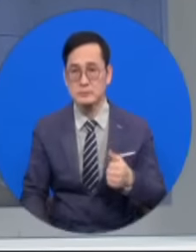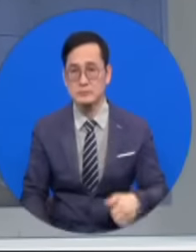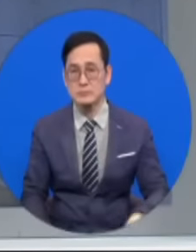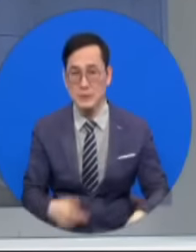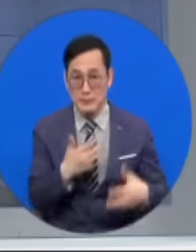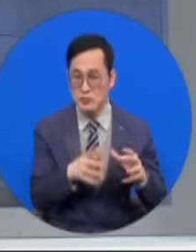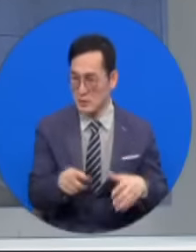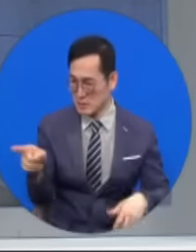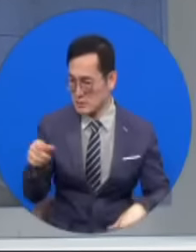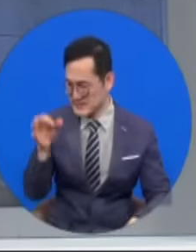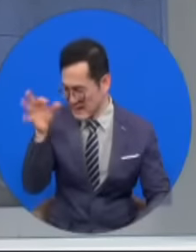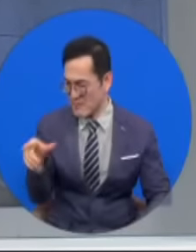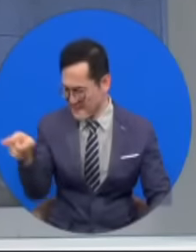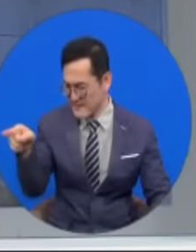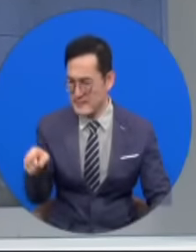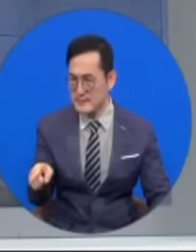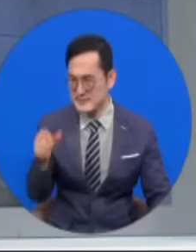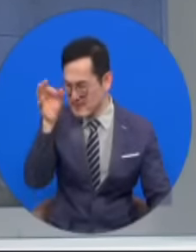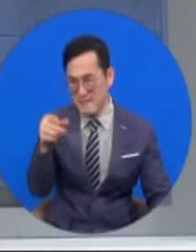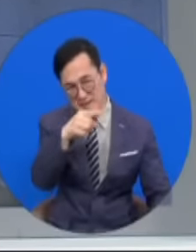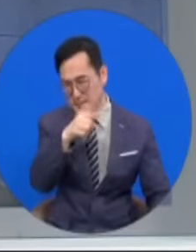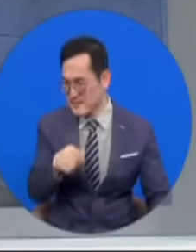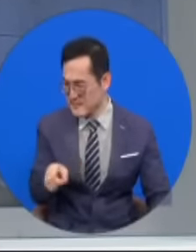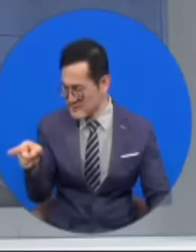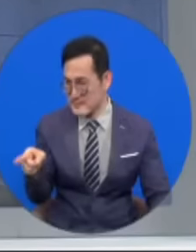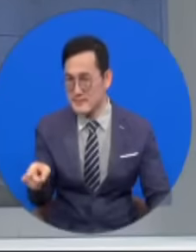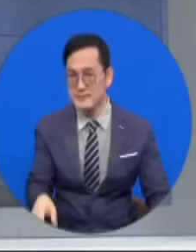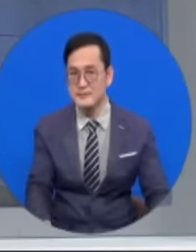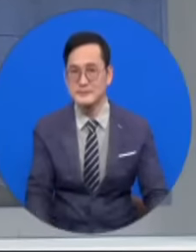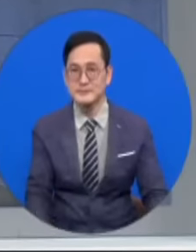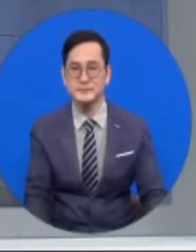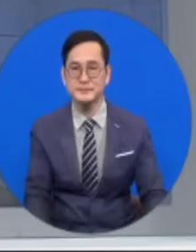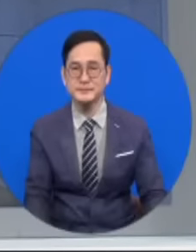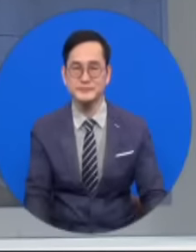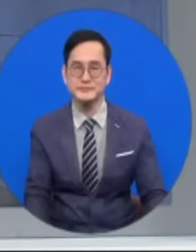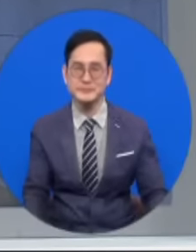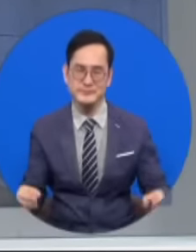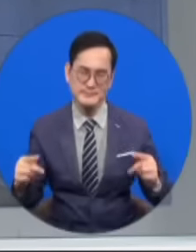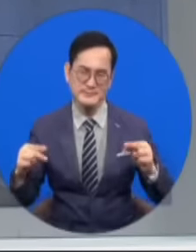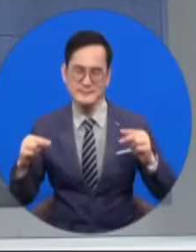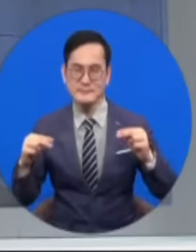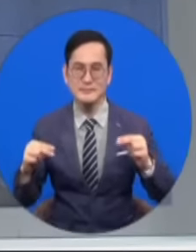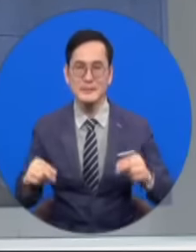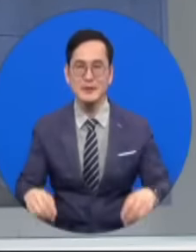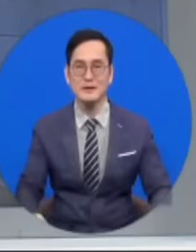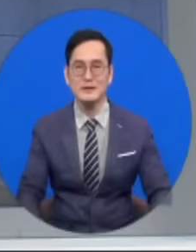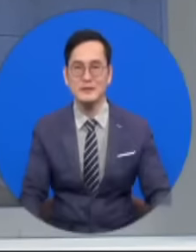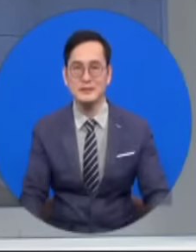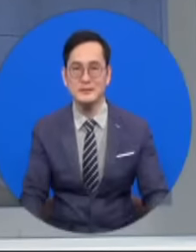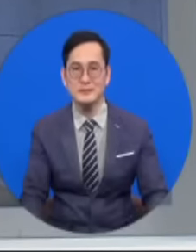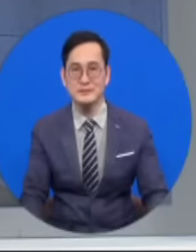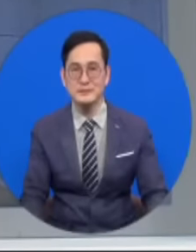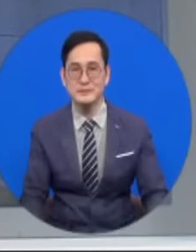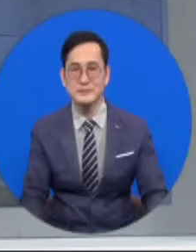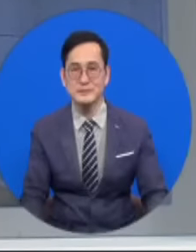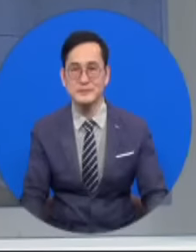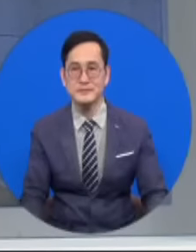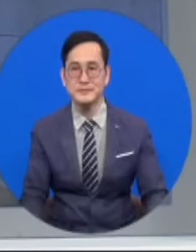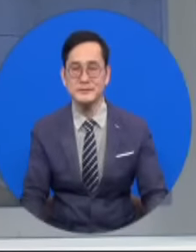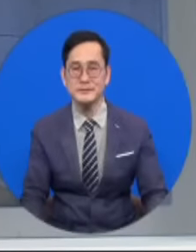의원들이 사과를 하라라는 고성까지 어제 나왔습니다 곧 곳에서 여야 간의 신경전이 치열한데 특히나